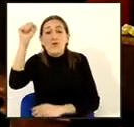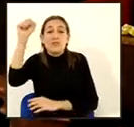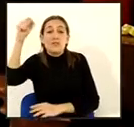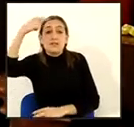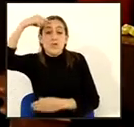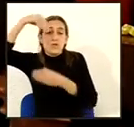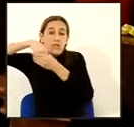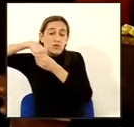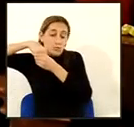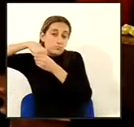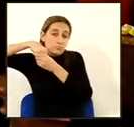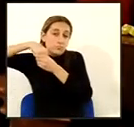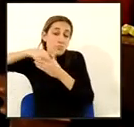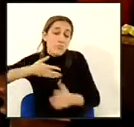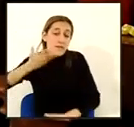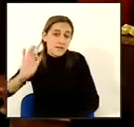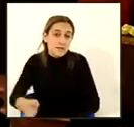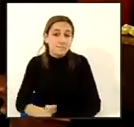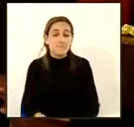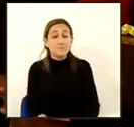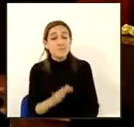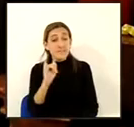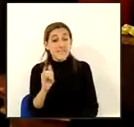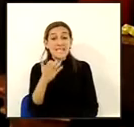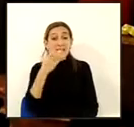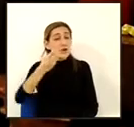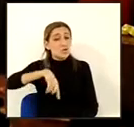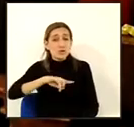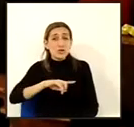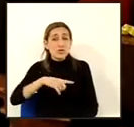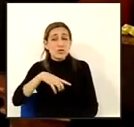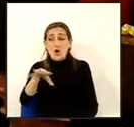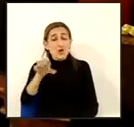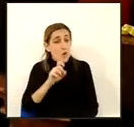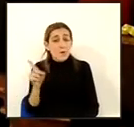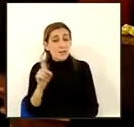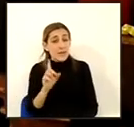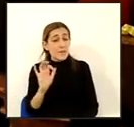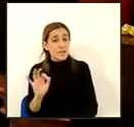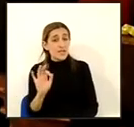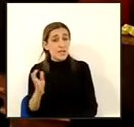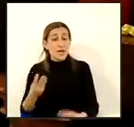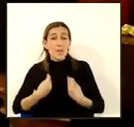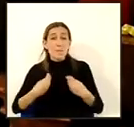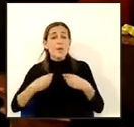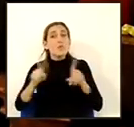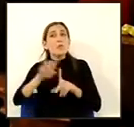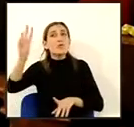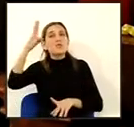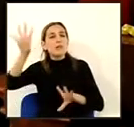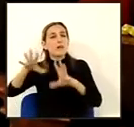les seves entranyes. I mentre no siguem capaços d'entendre-ho, viurem en un tercer món